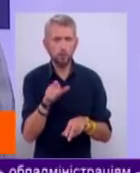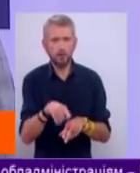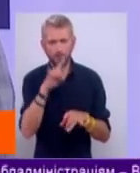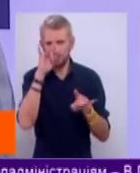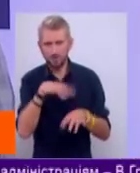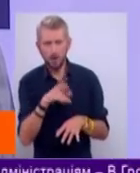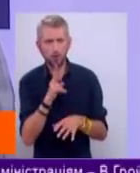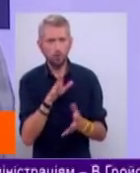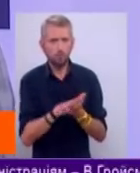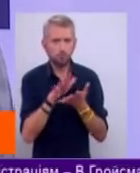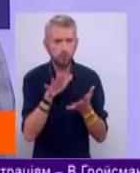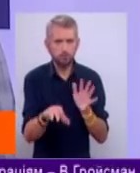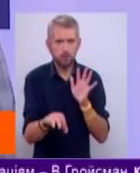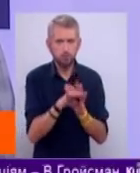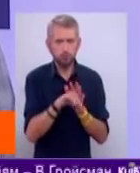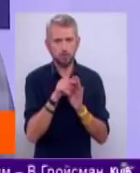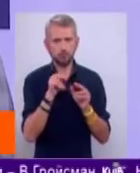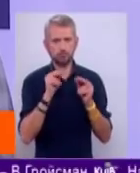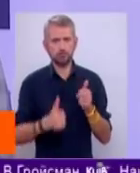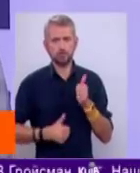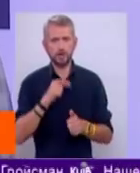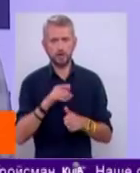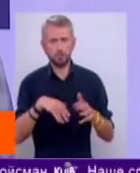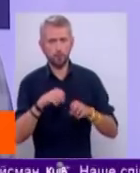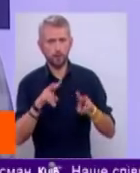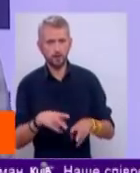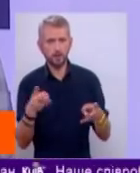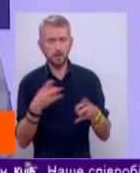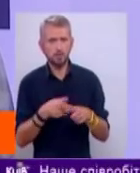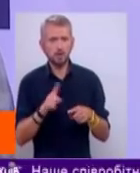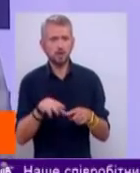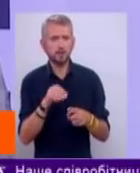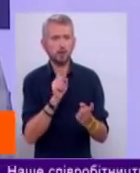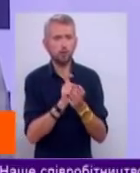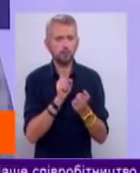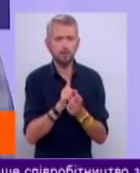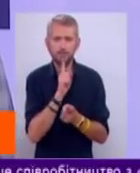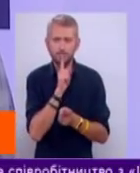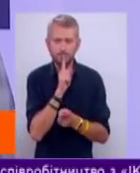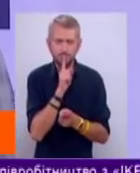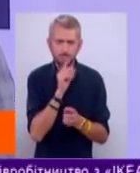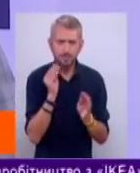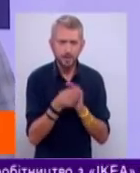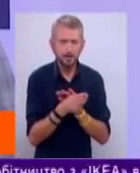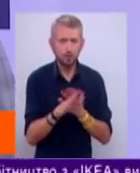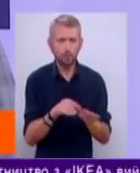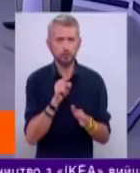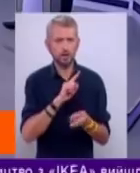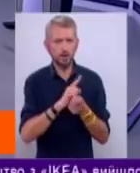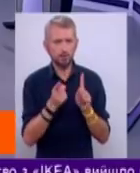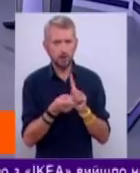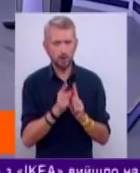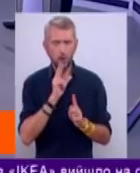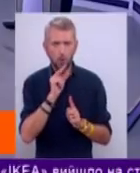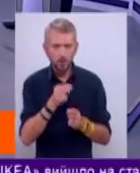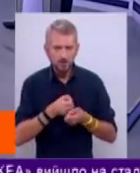які поплюжать честь цієї професії. Тому треба всі оці от конфлікти не замовчувати, а їх навпаки